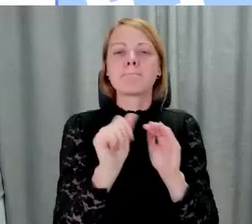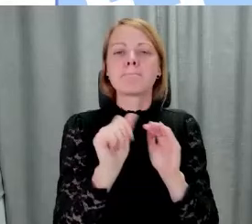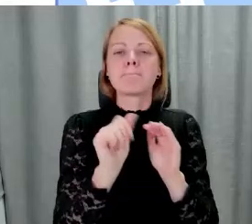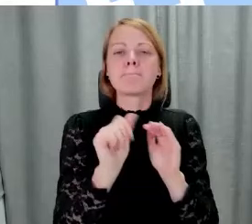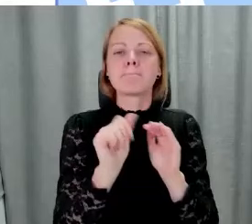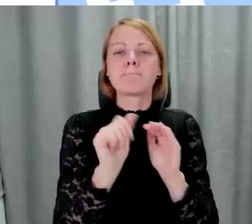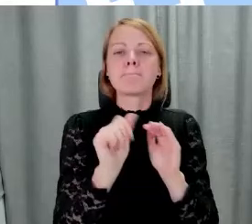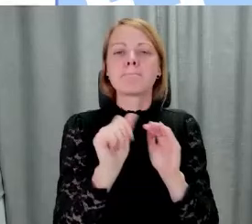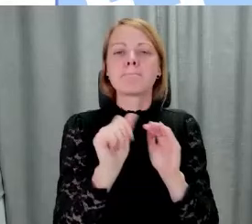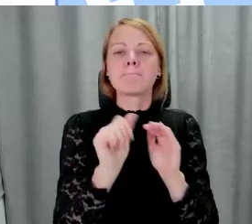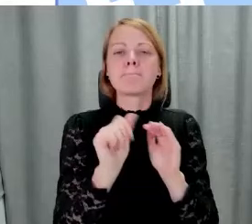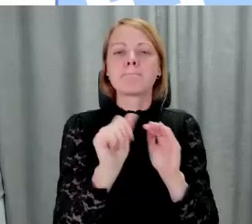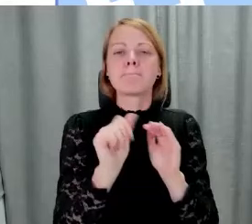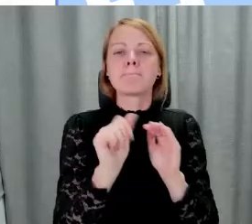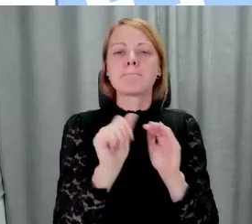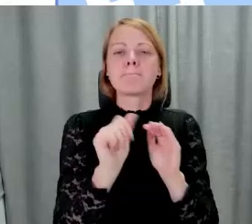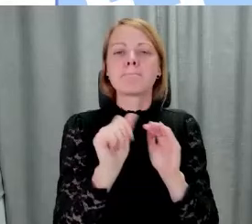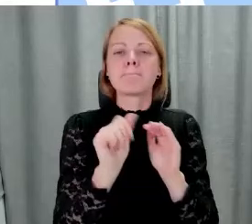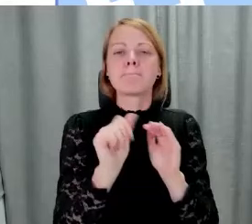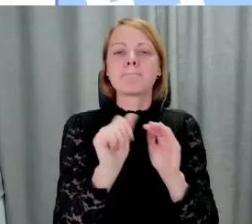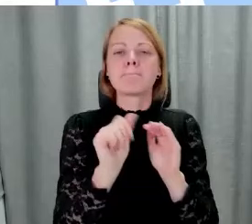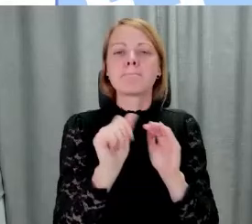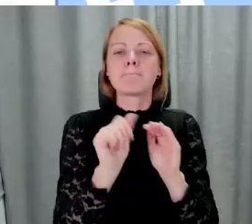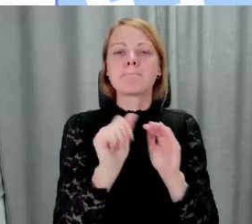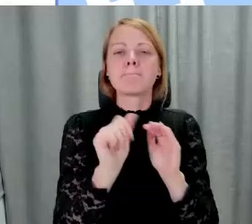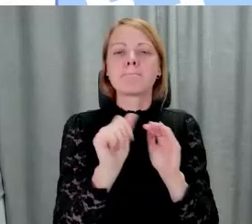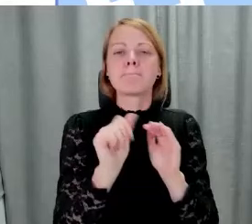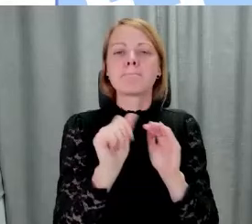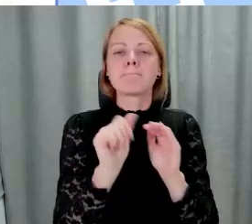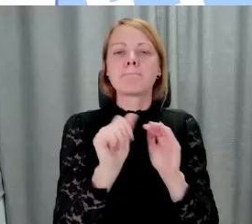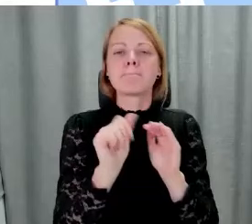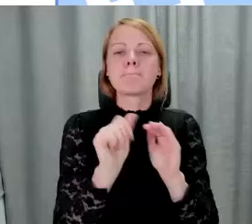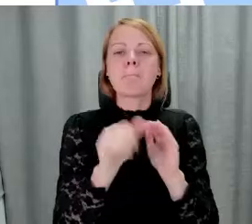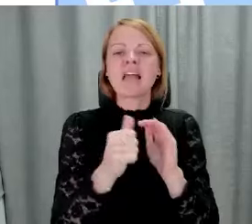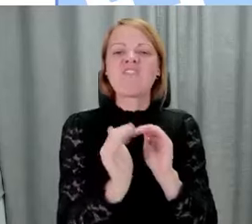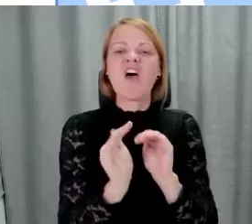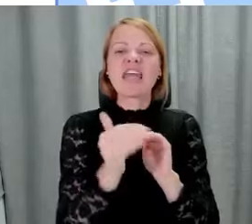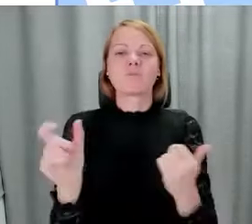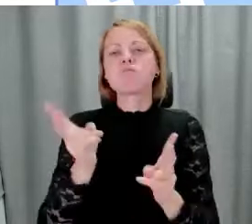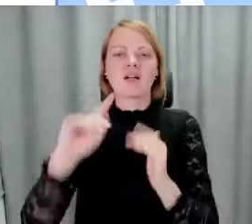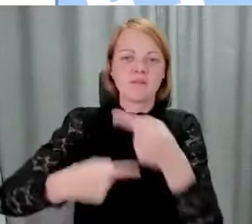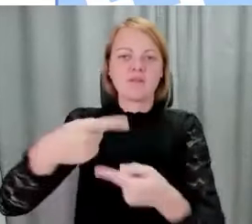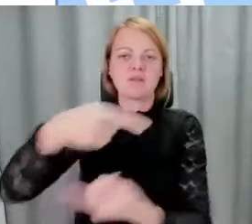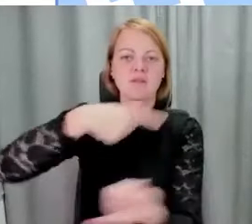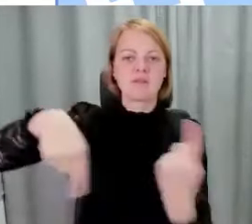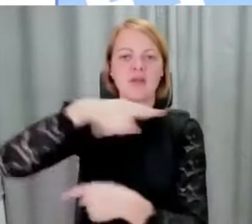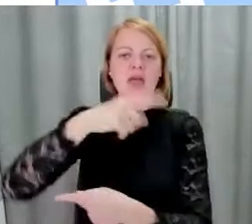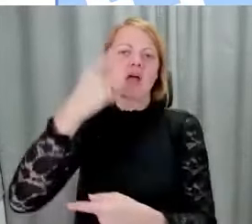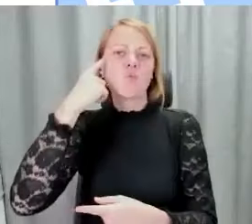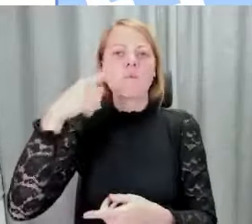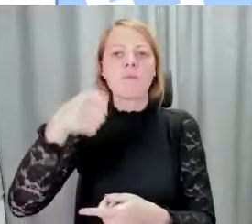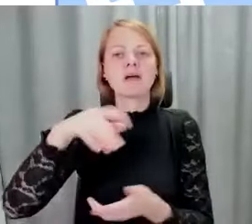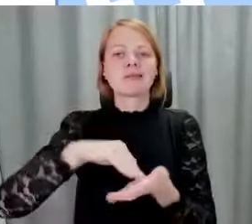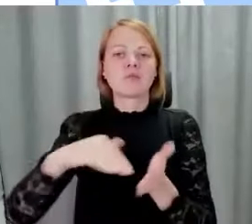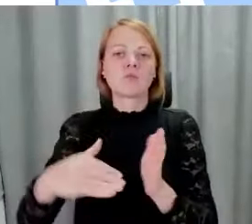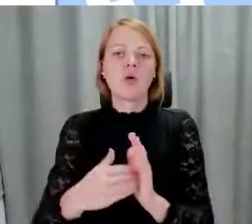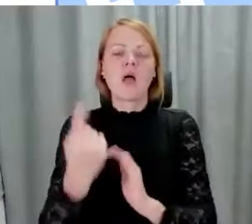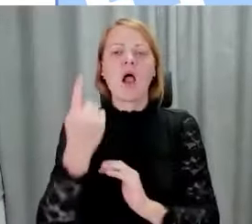uzrakstīt ātrāk nekā likums tiek virzīts, jo, nu, pieņemsim, kaut to iedomājoties situācijā, ja likums vienā